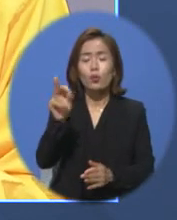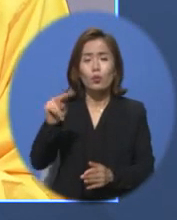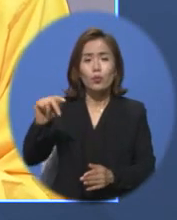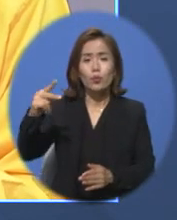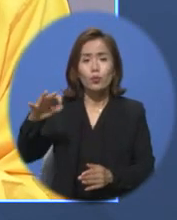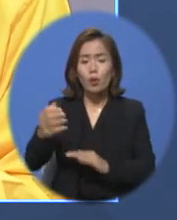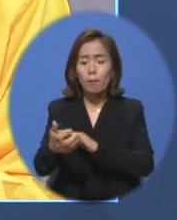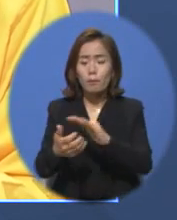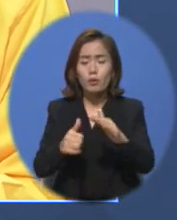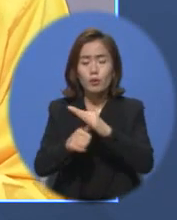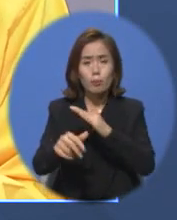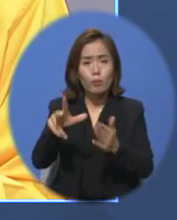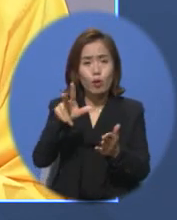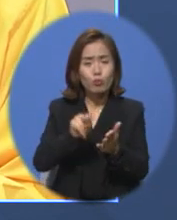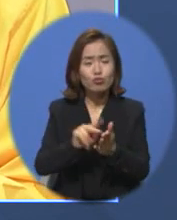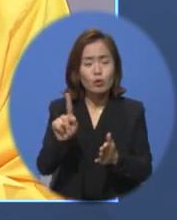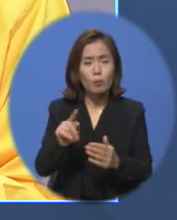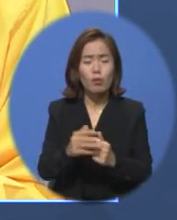문제는